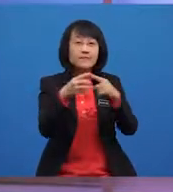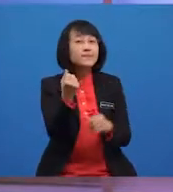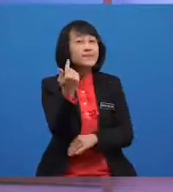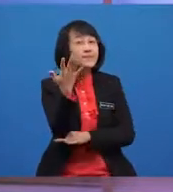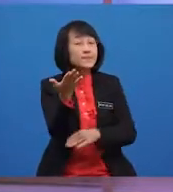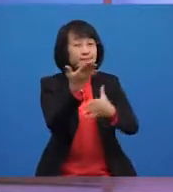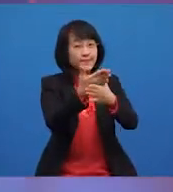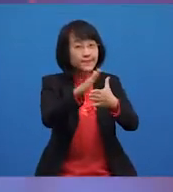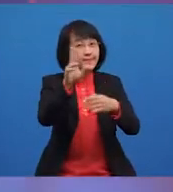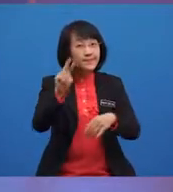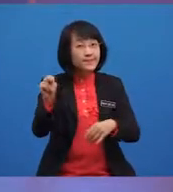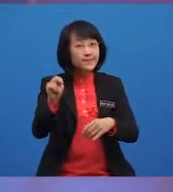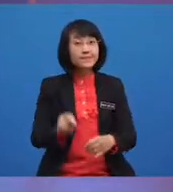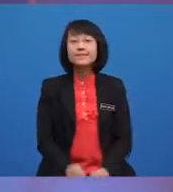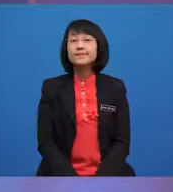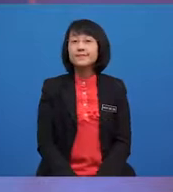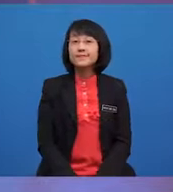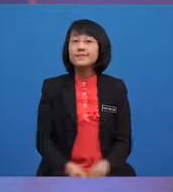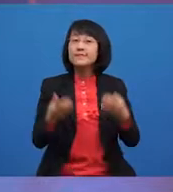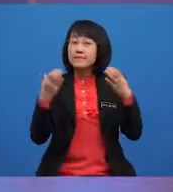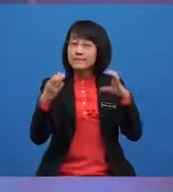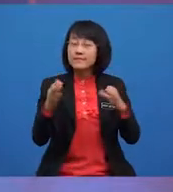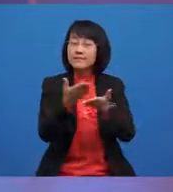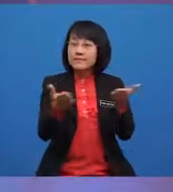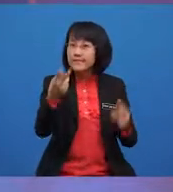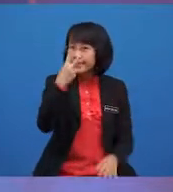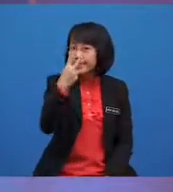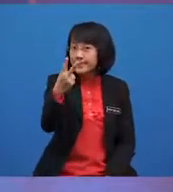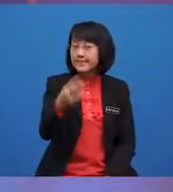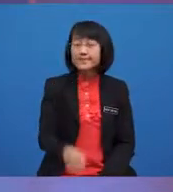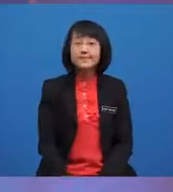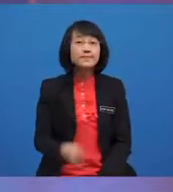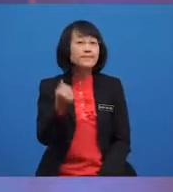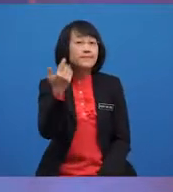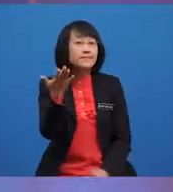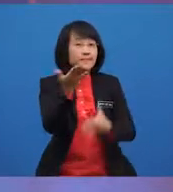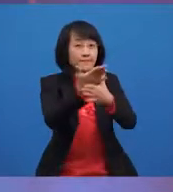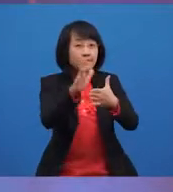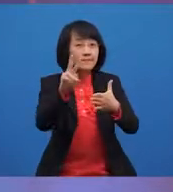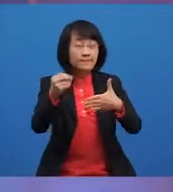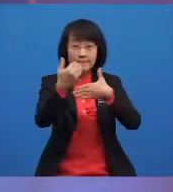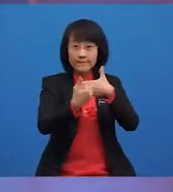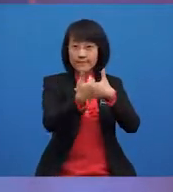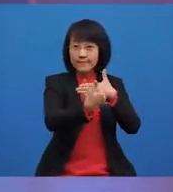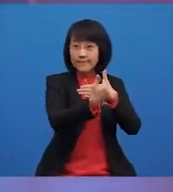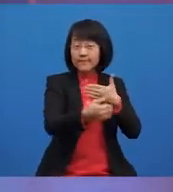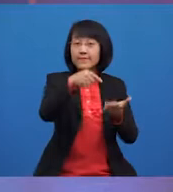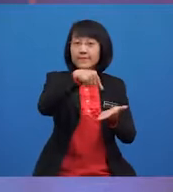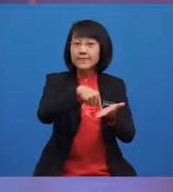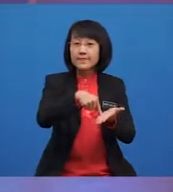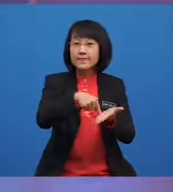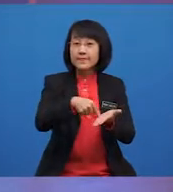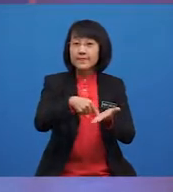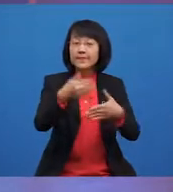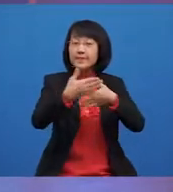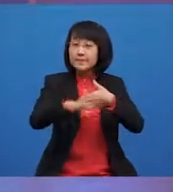beberapa bahagian. Cuba kamu lihat berapakah bahagian roti ini selepas